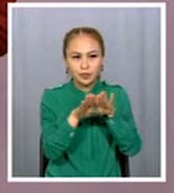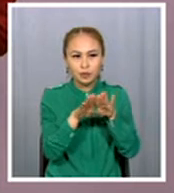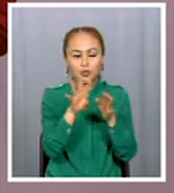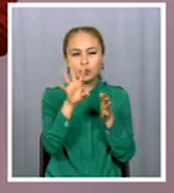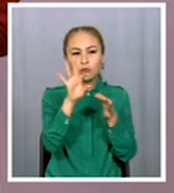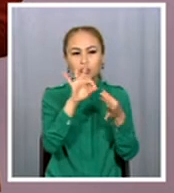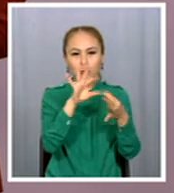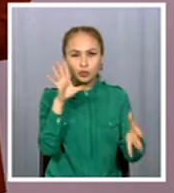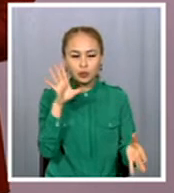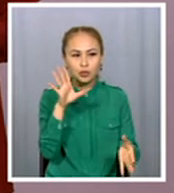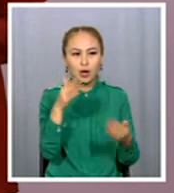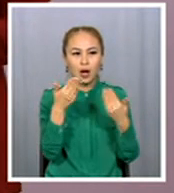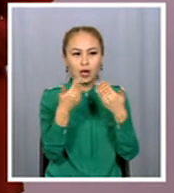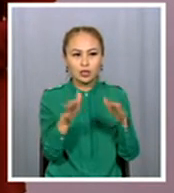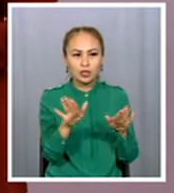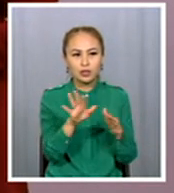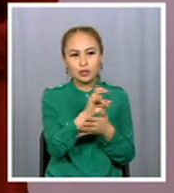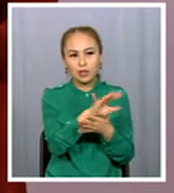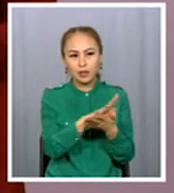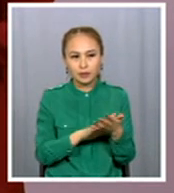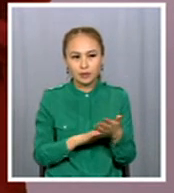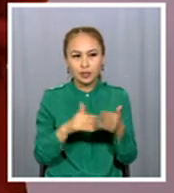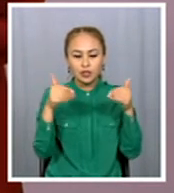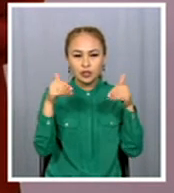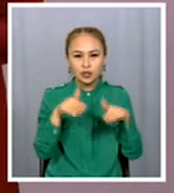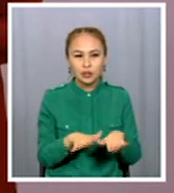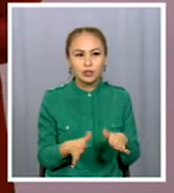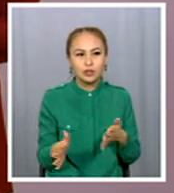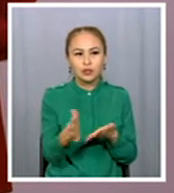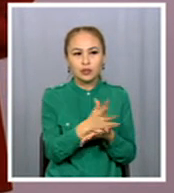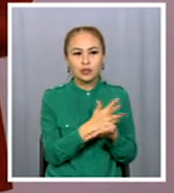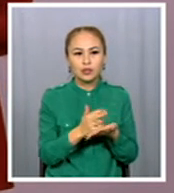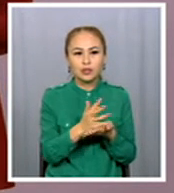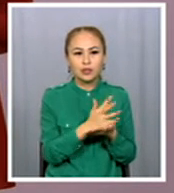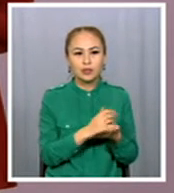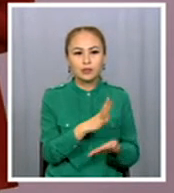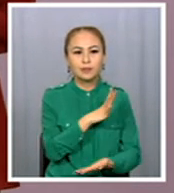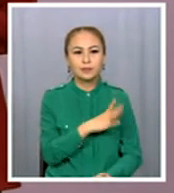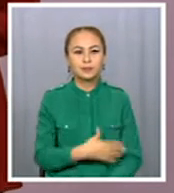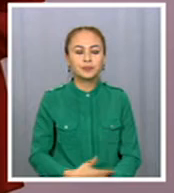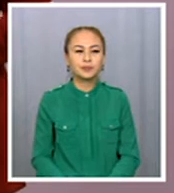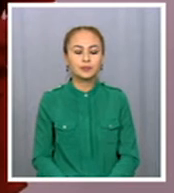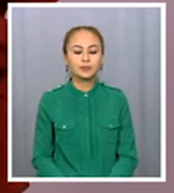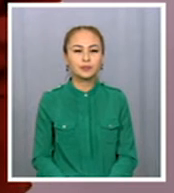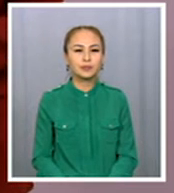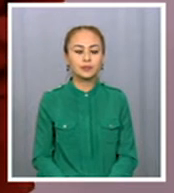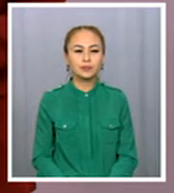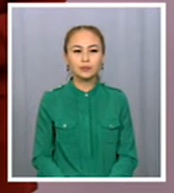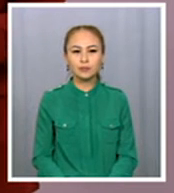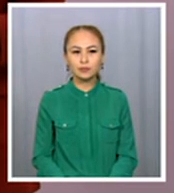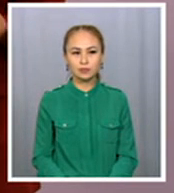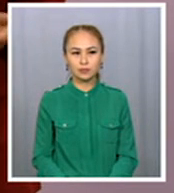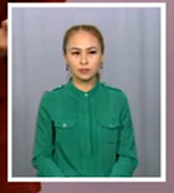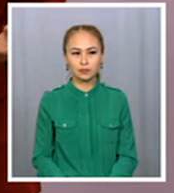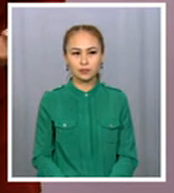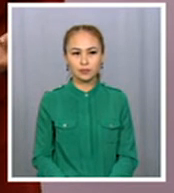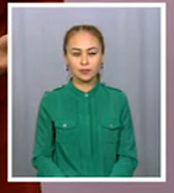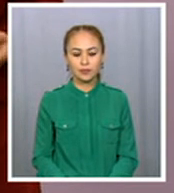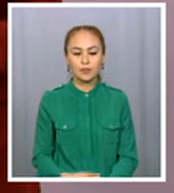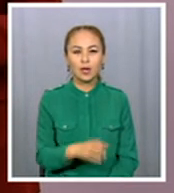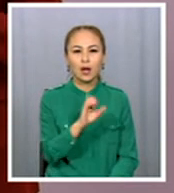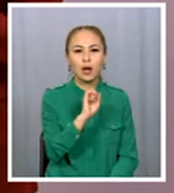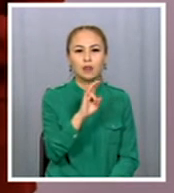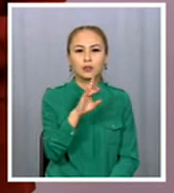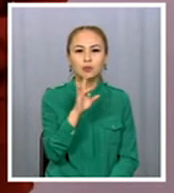үзді, ашты жалғады, шешті және жинады сөздері. Антоним дегеніміз